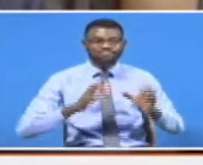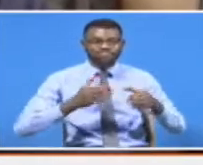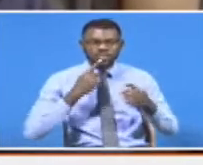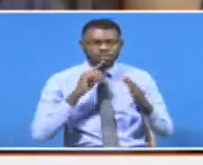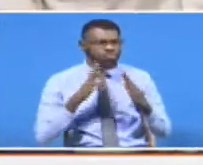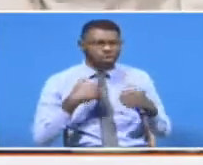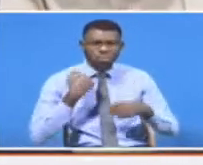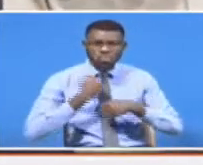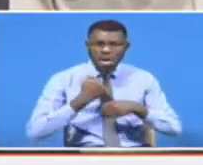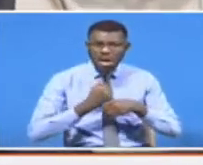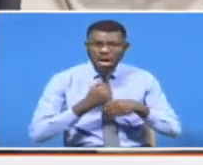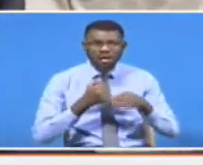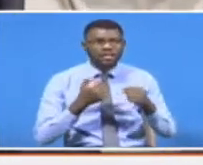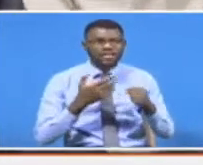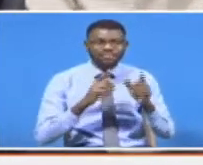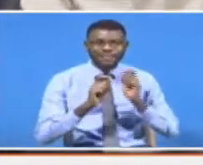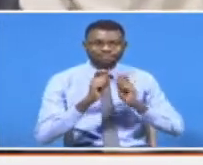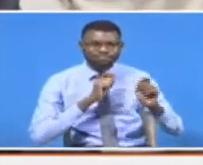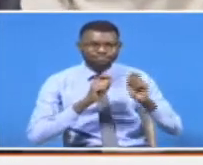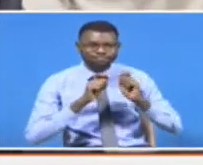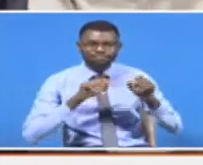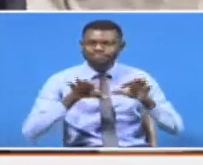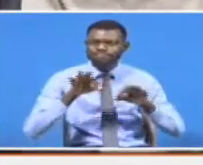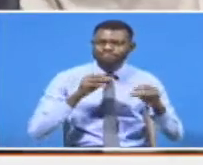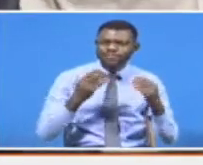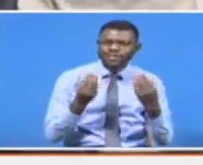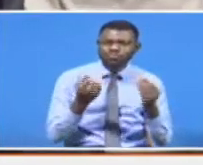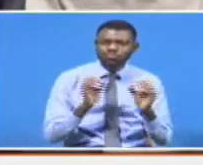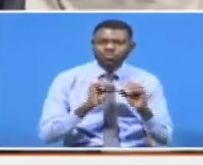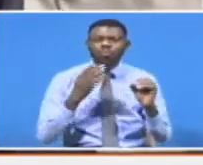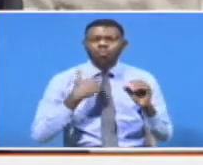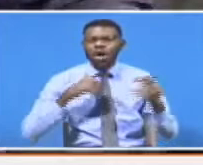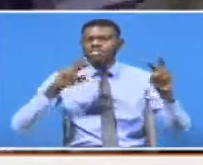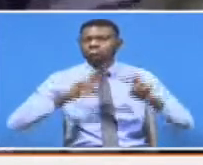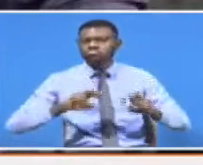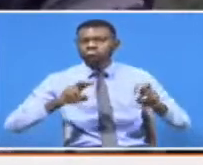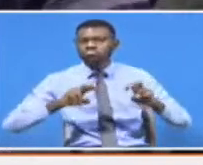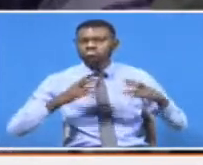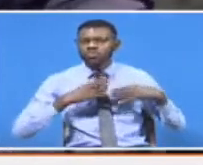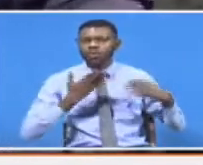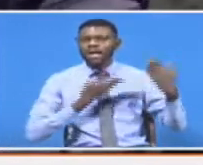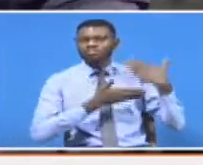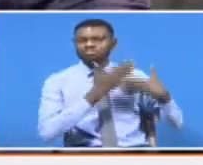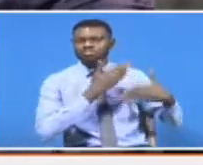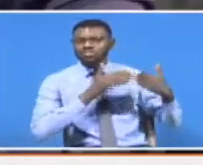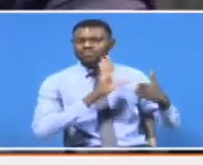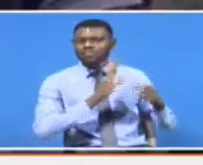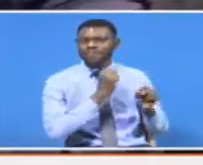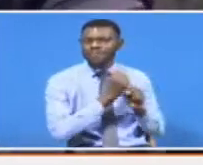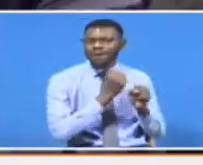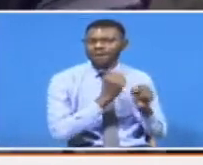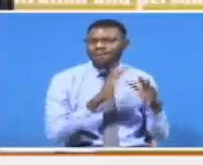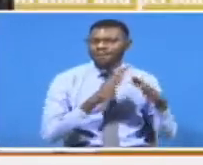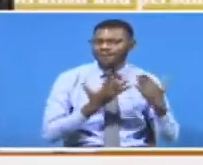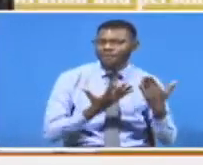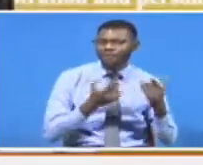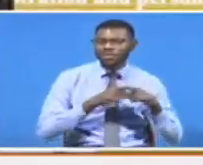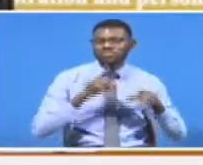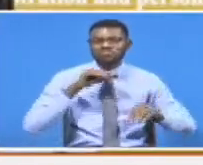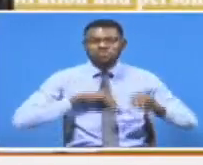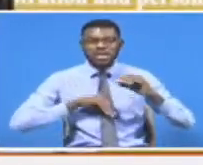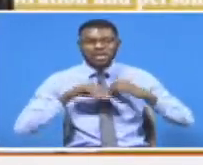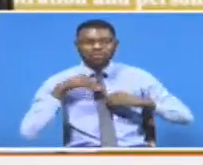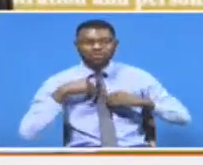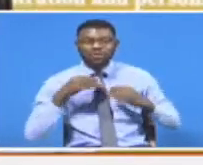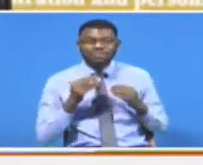mtihani mkubwa na litachimbua kwa undani historia na utendakazi ya wale watakaotuma maombi ikiwemo ufisadi. The